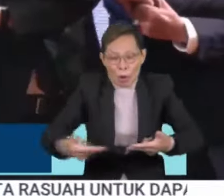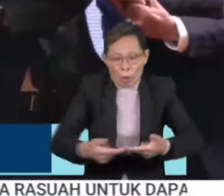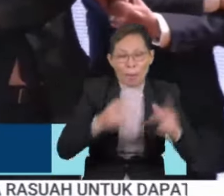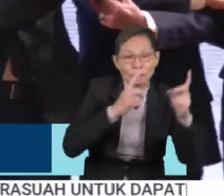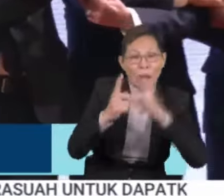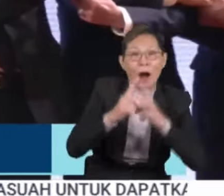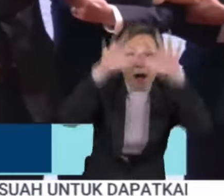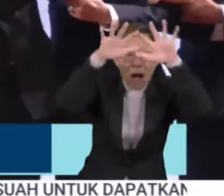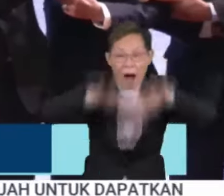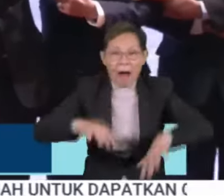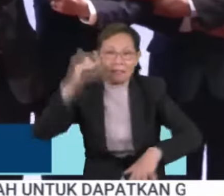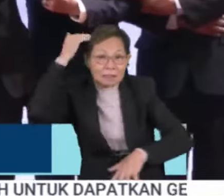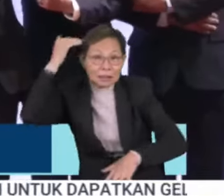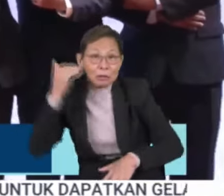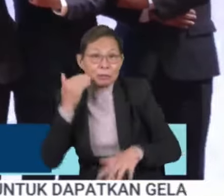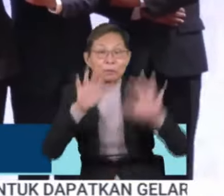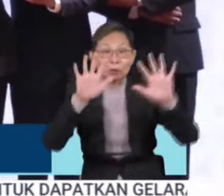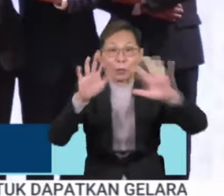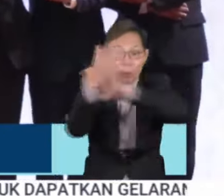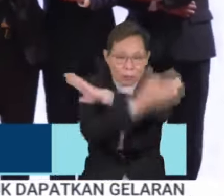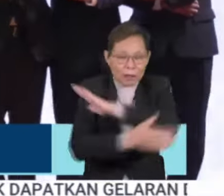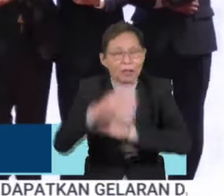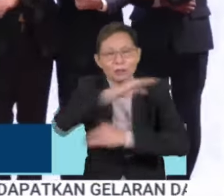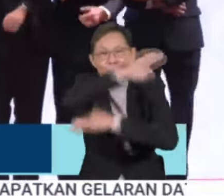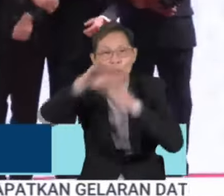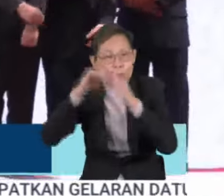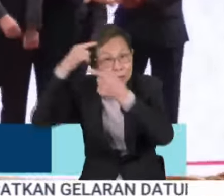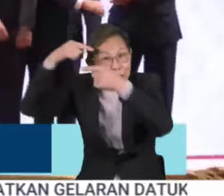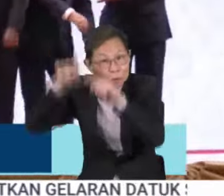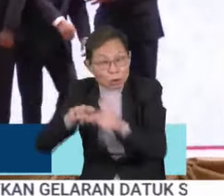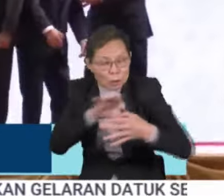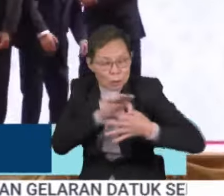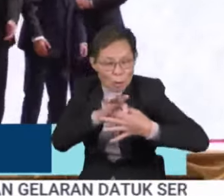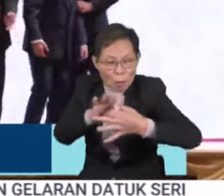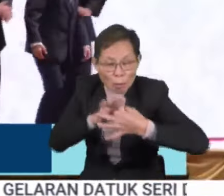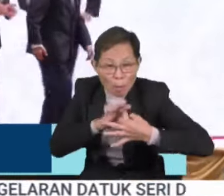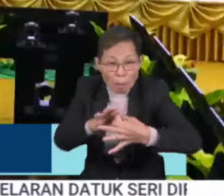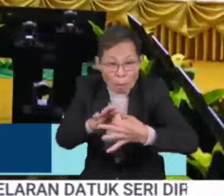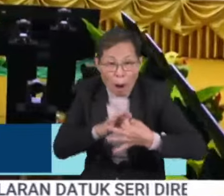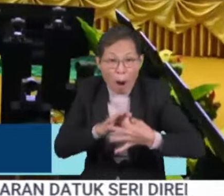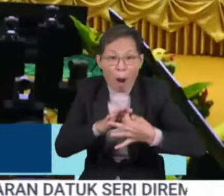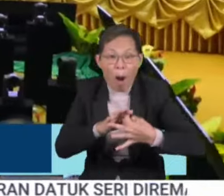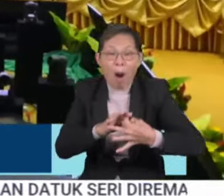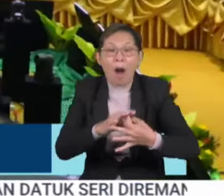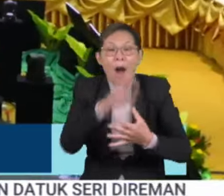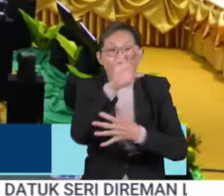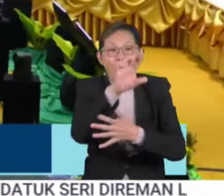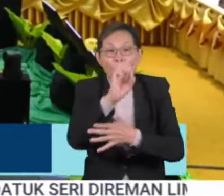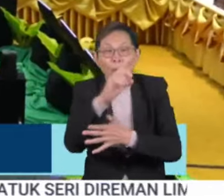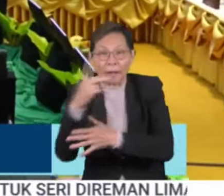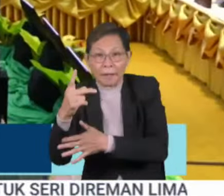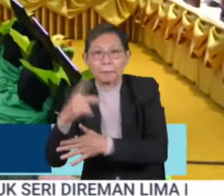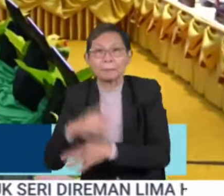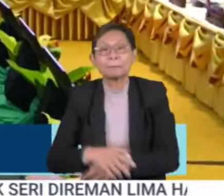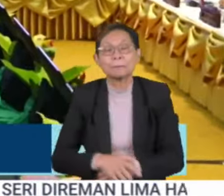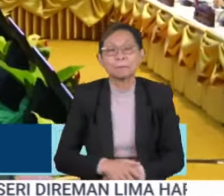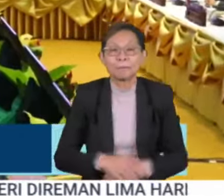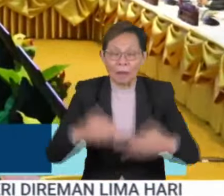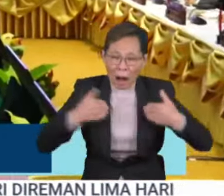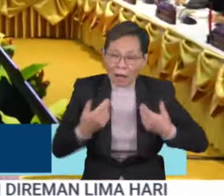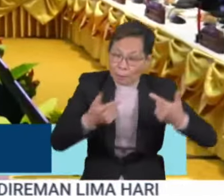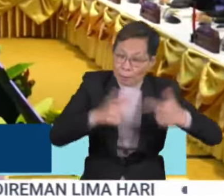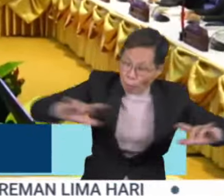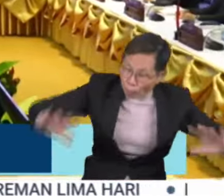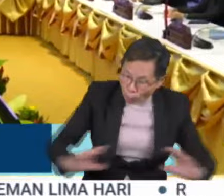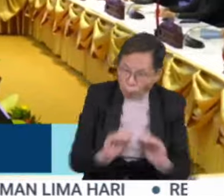dialog ASEAN Korea Selatan. 10 negara sepakat menubuhkan kerjasama strategik komprehensif ASEAN ROK. Turut